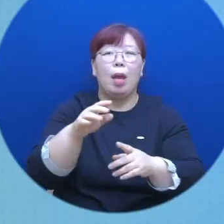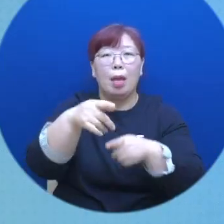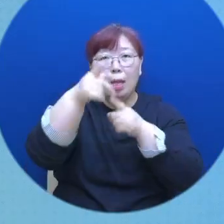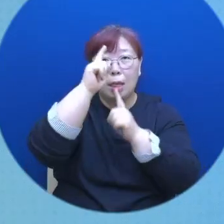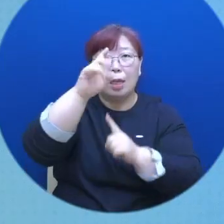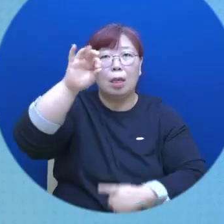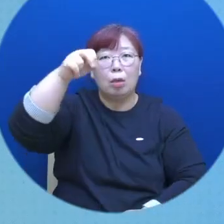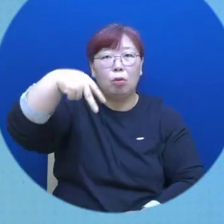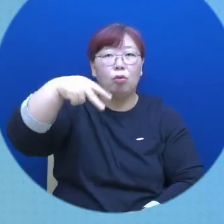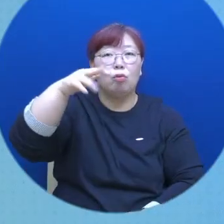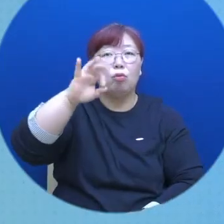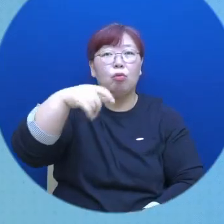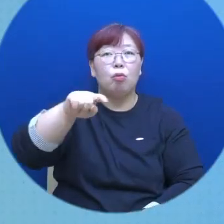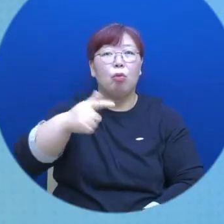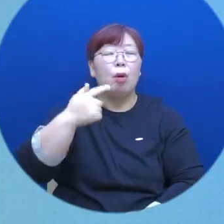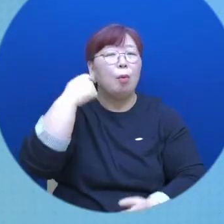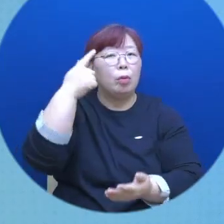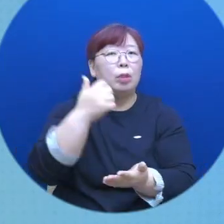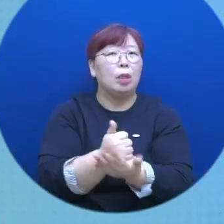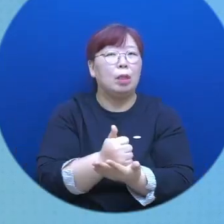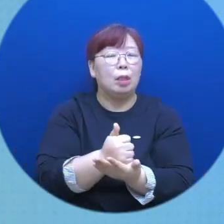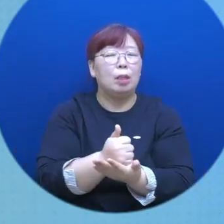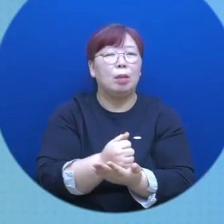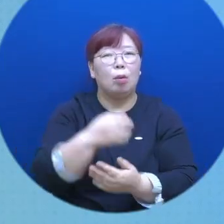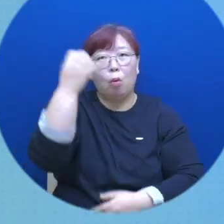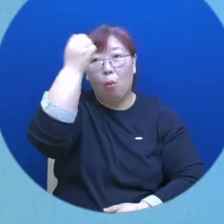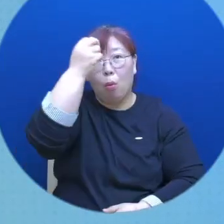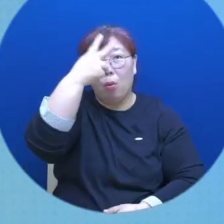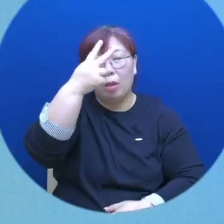갈증을 들었어요. 고등학교 2학년 때